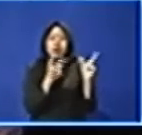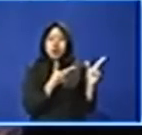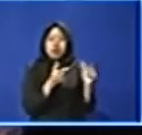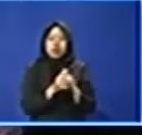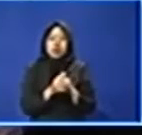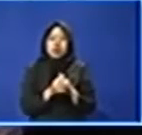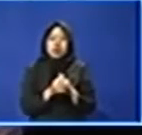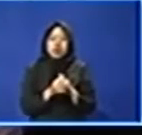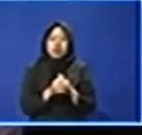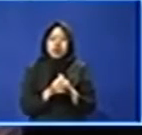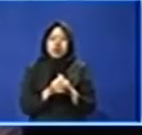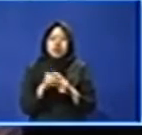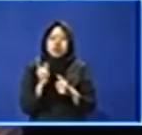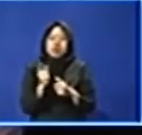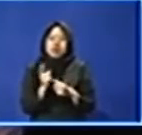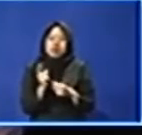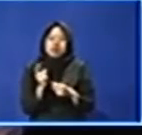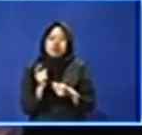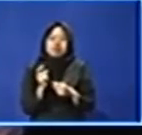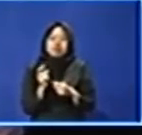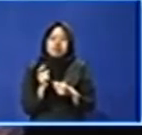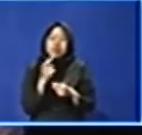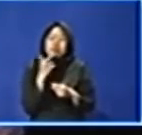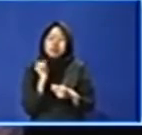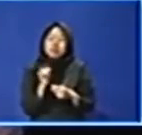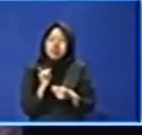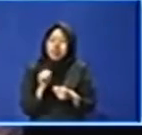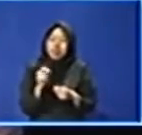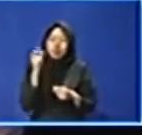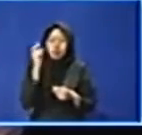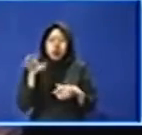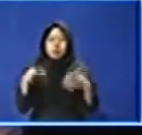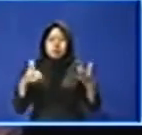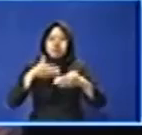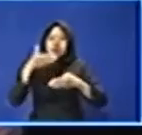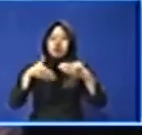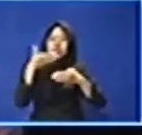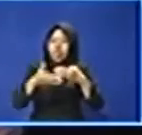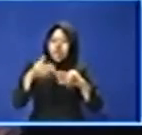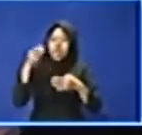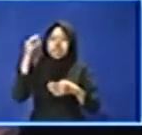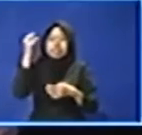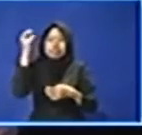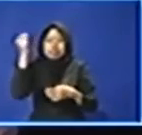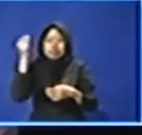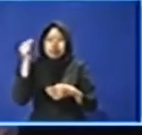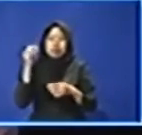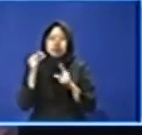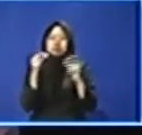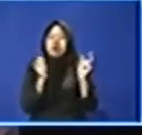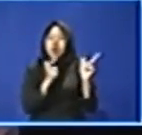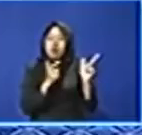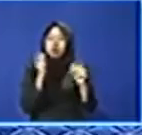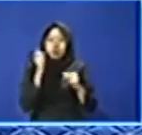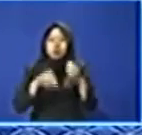pas untuk para pemuda generasi muda untuk melanjutkan cita-cita hafalan Bangsal dengan banyak Negeri